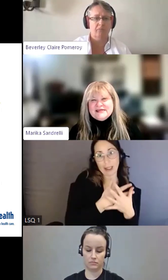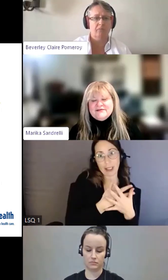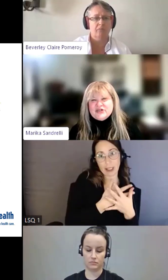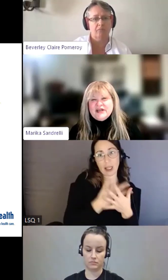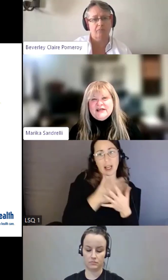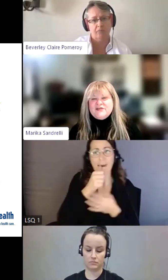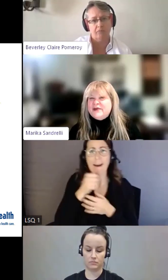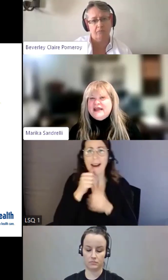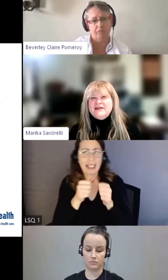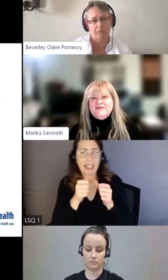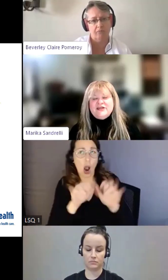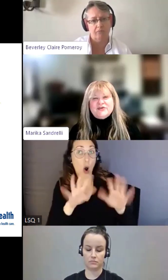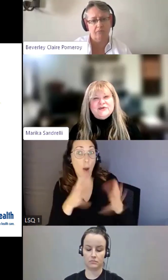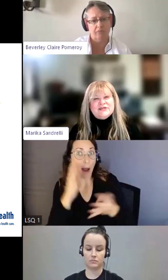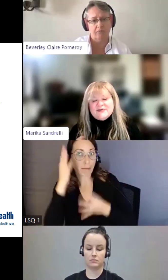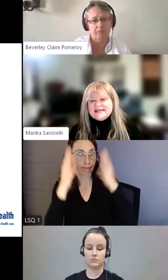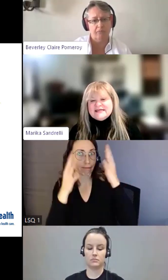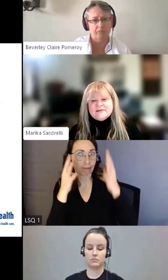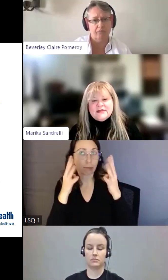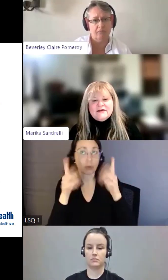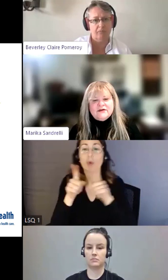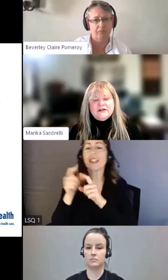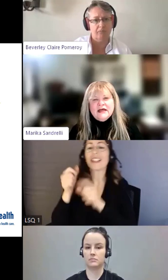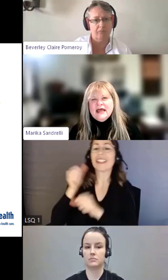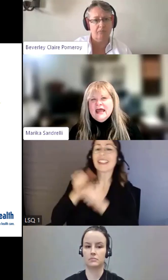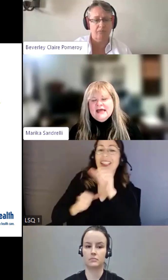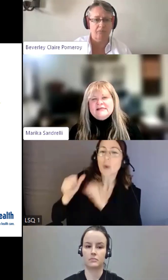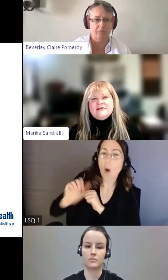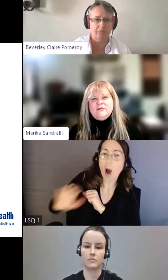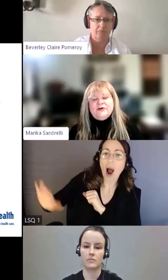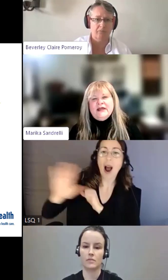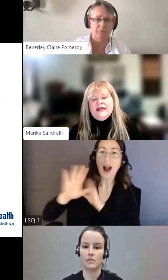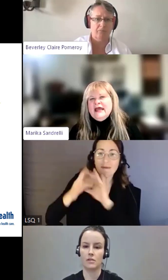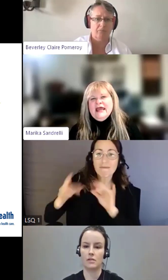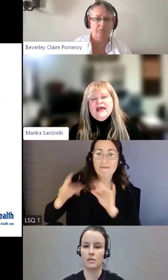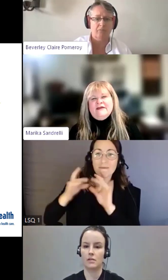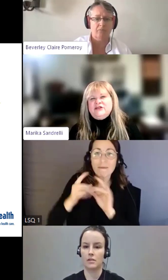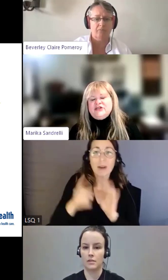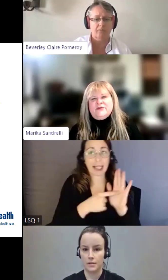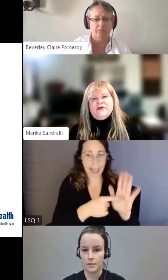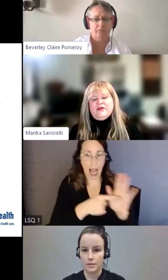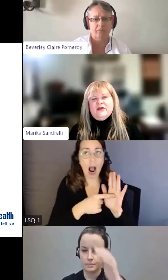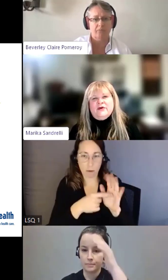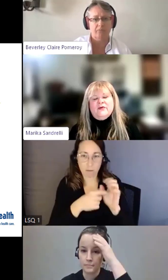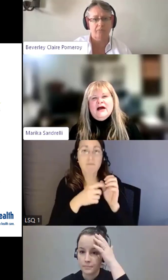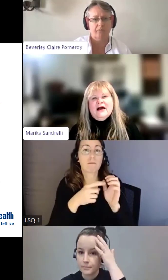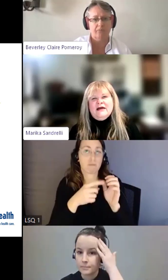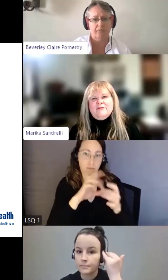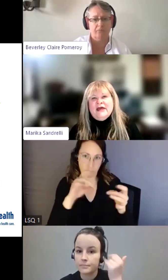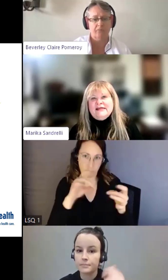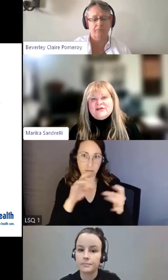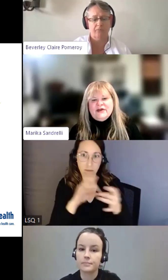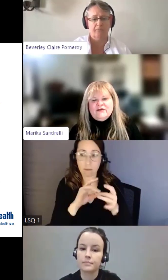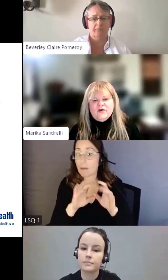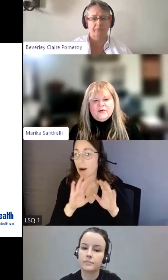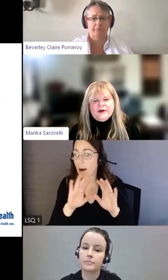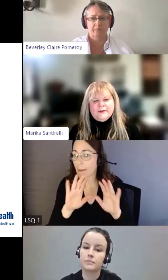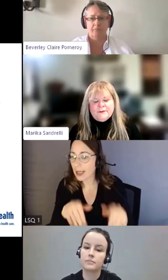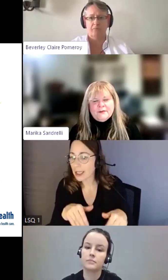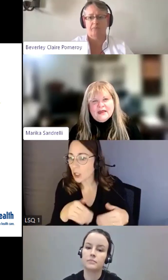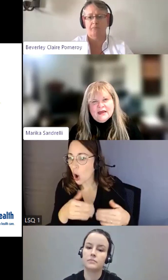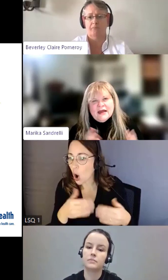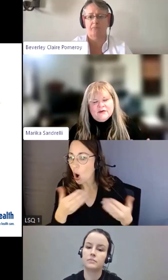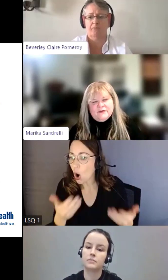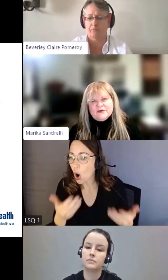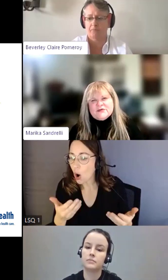exemples et nous allons ensuite tirer les leçons pour s'assurer qu'il y aura des projets pour l'avenir